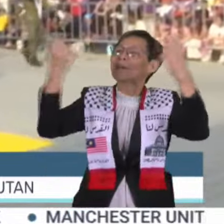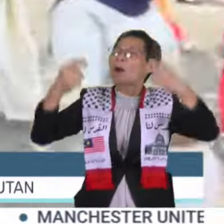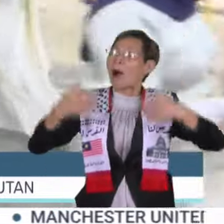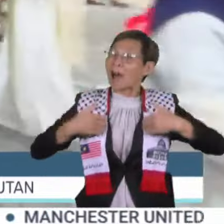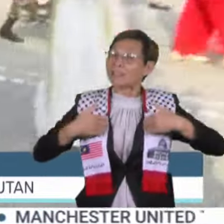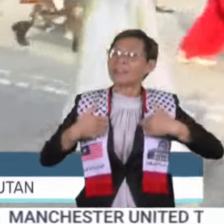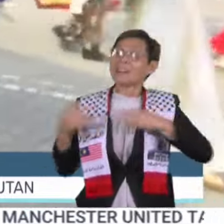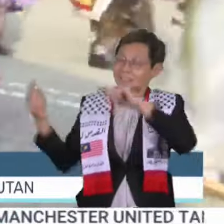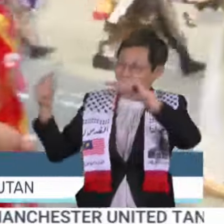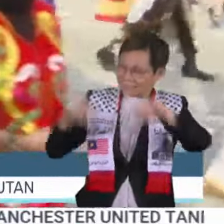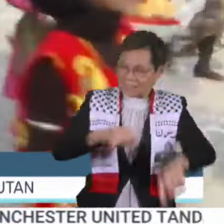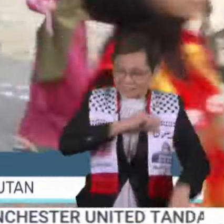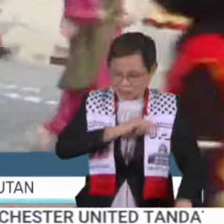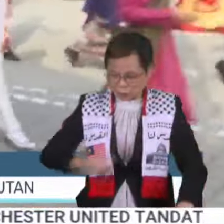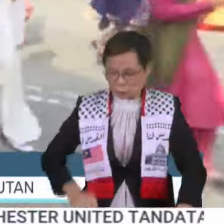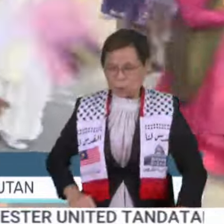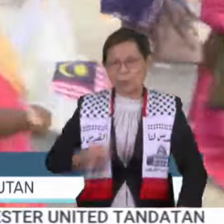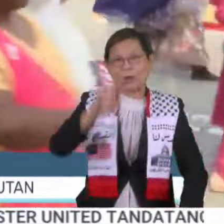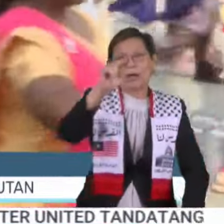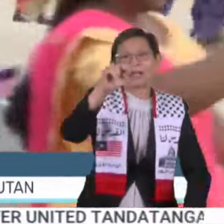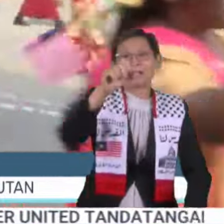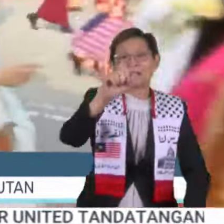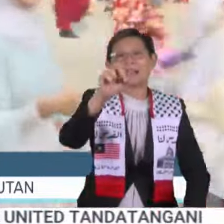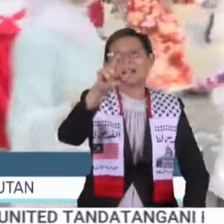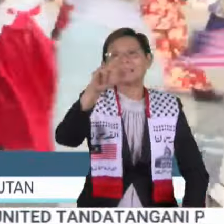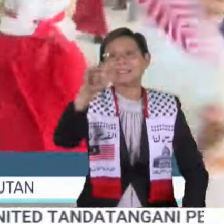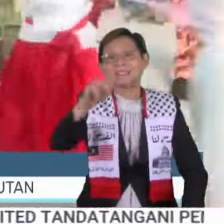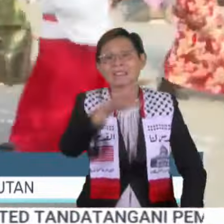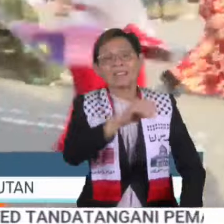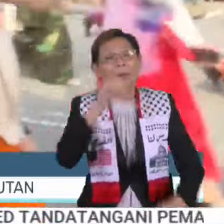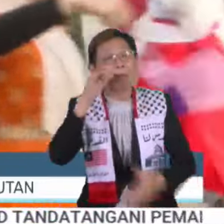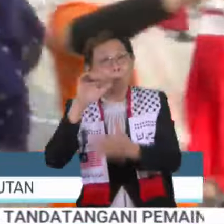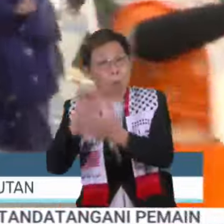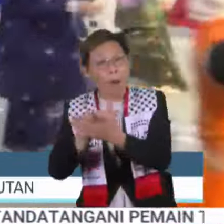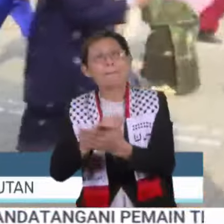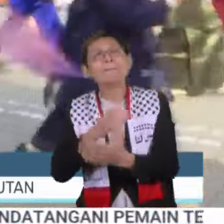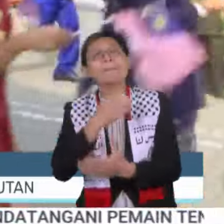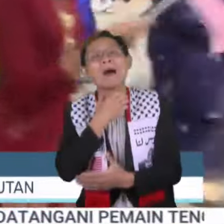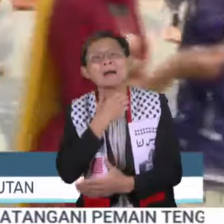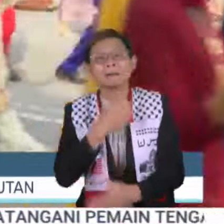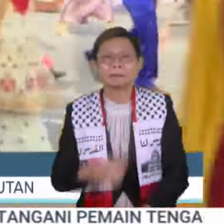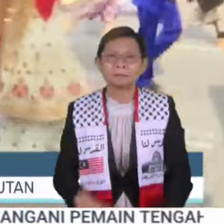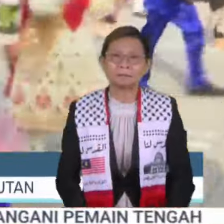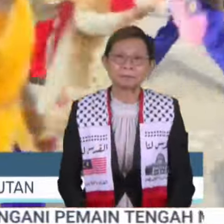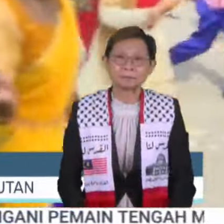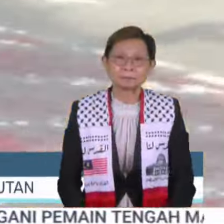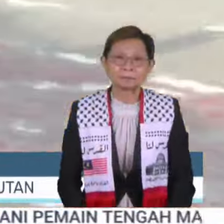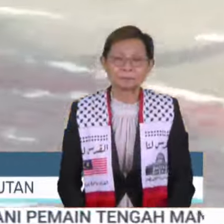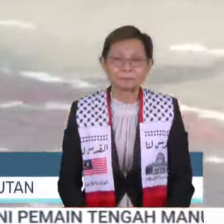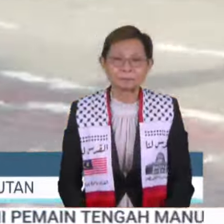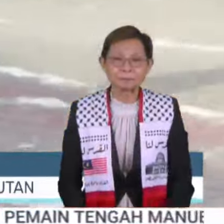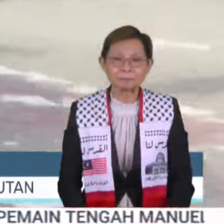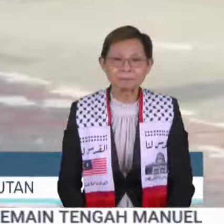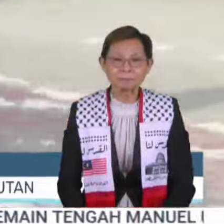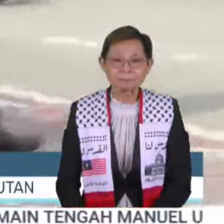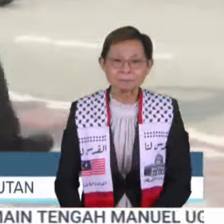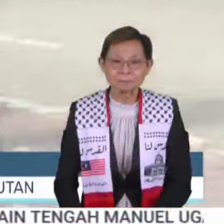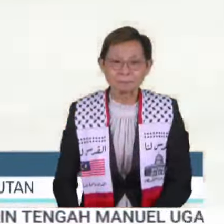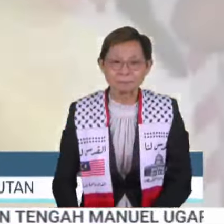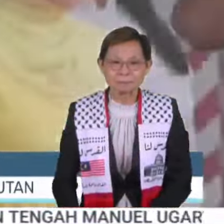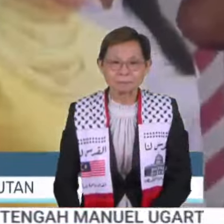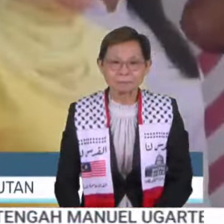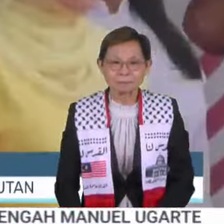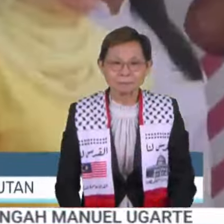dengan keberangkatan Sultan Nazrin Muizuddin Shah dan Raja Permaisuri Perak, Tuanku Zara Salim.